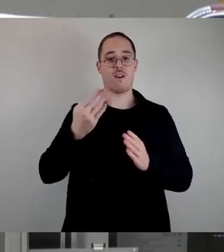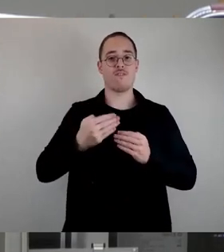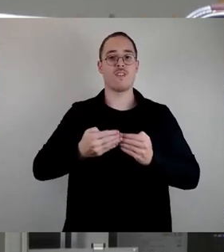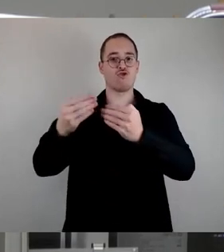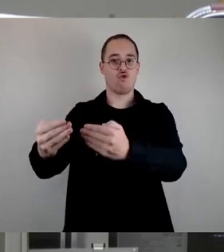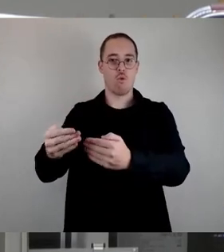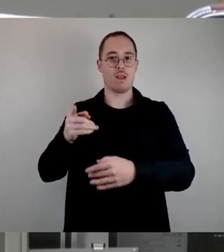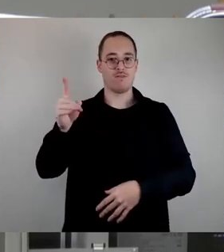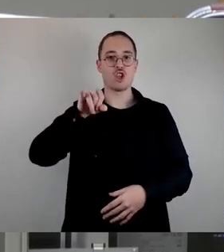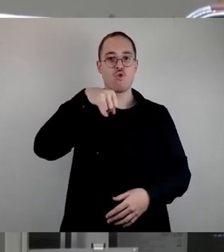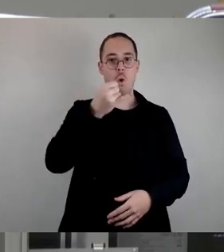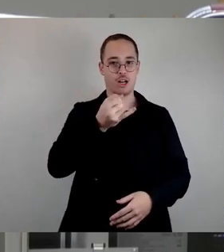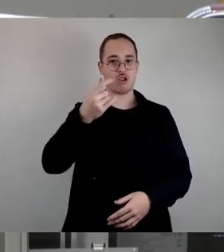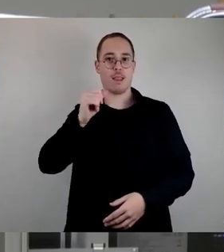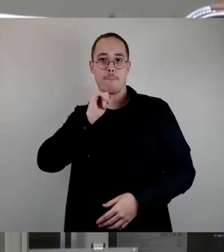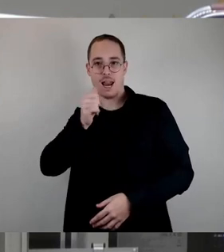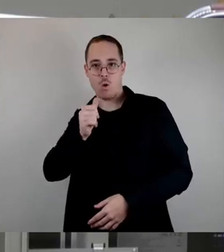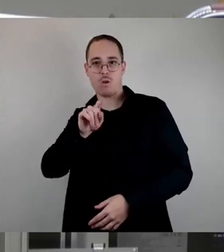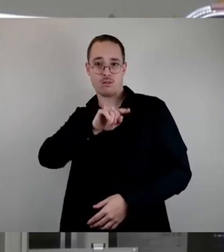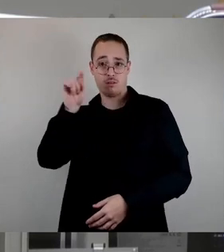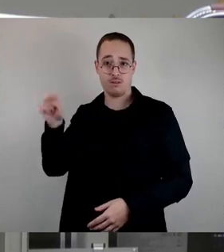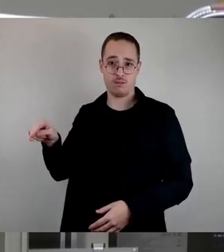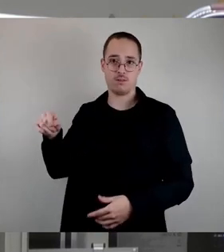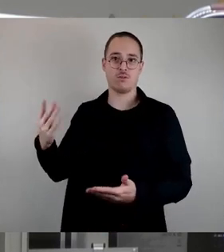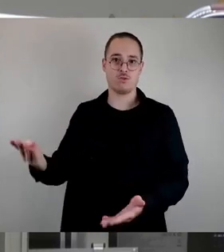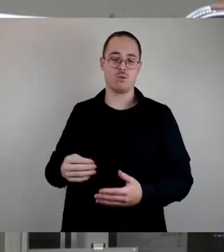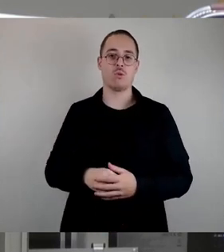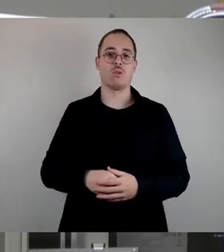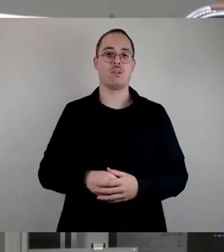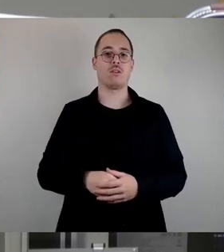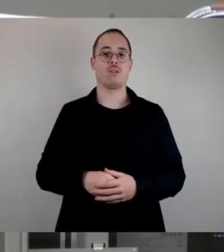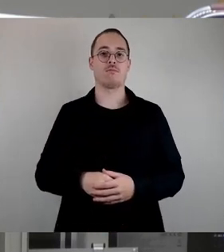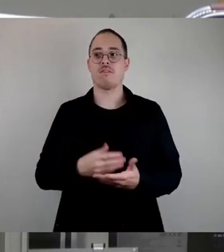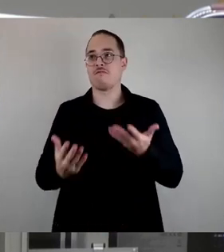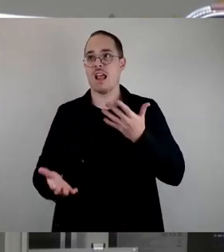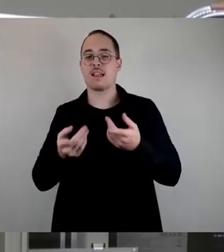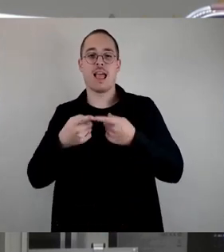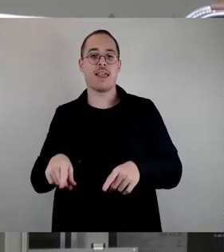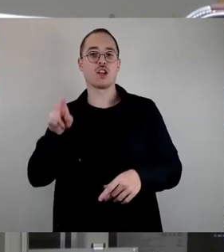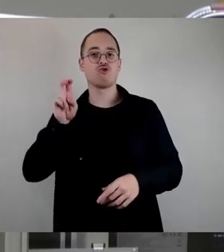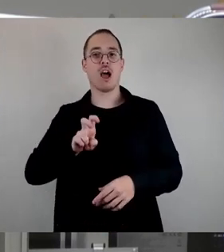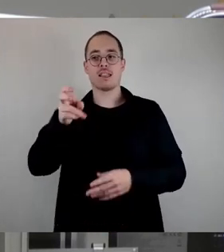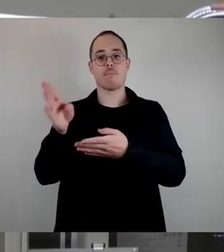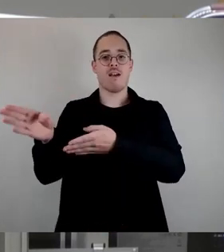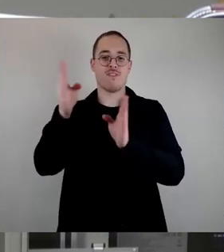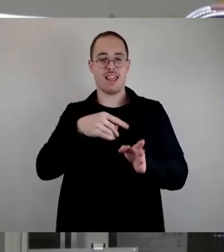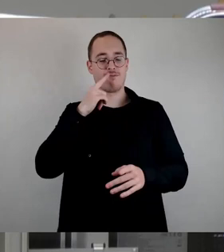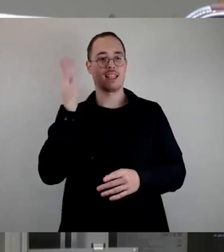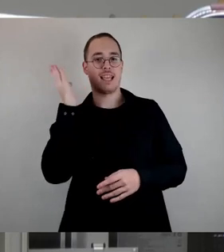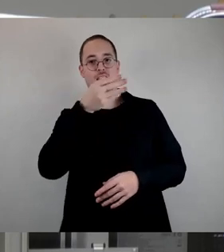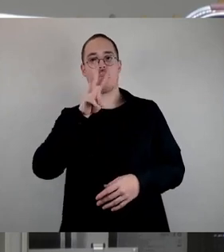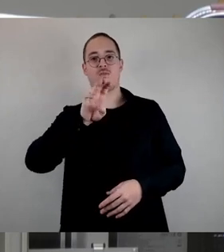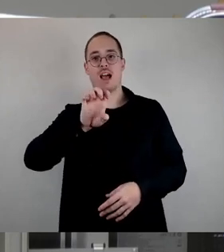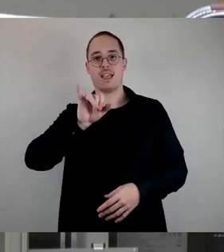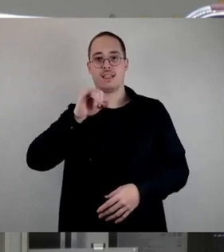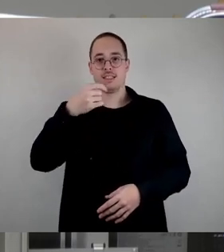Verlängerung der S-Bahn oder Verlängerung der Straßenbahn, sorry, nach Weißig, sinnhafter als hier dieses Ding. So schön wie eine Fähre wäre. Ich